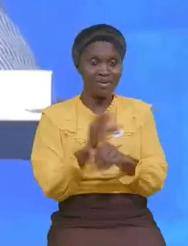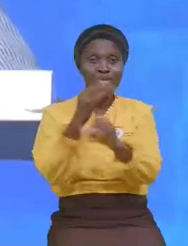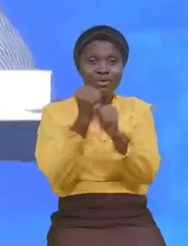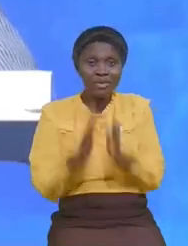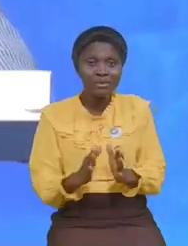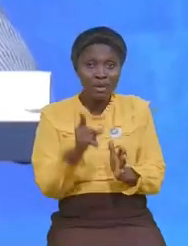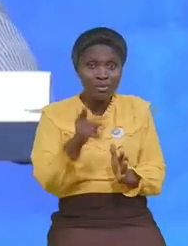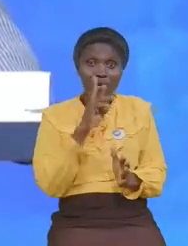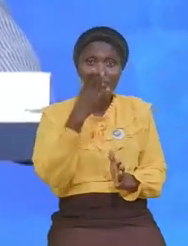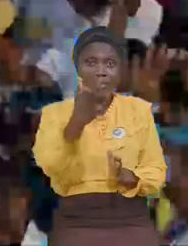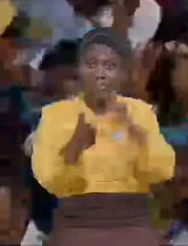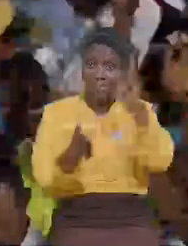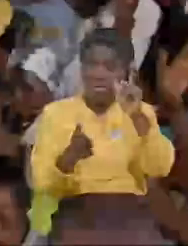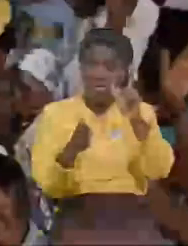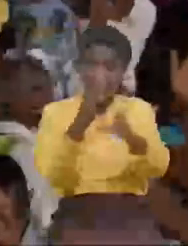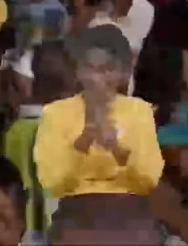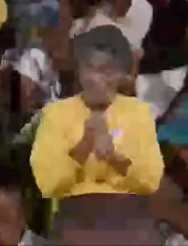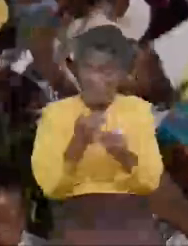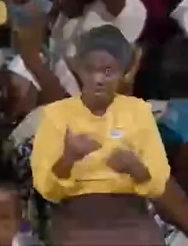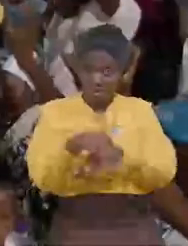Où est le bénéficiaire du miracle?